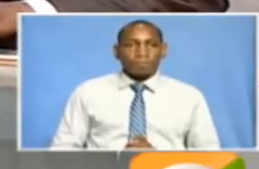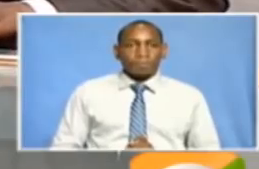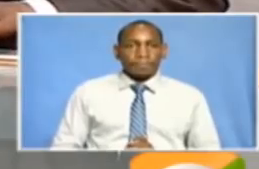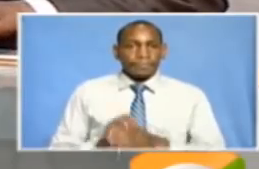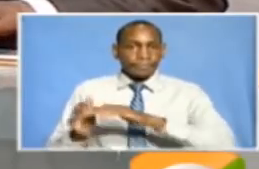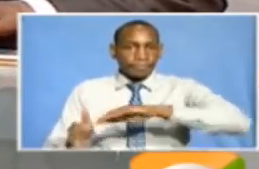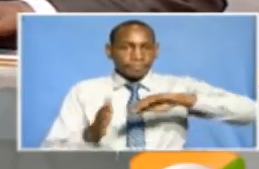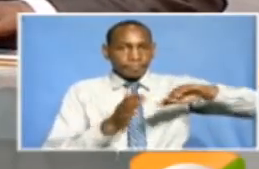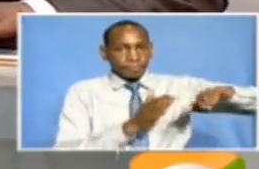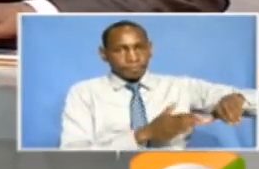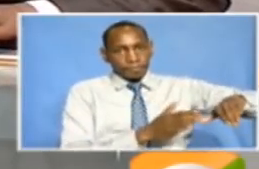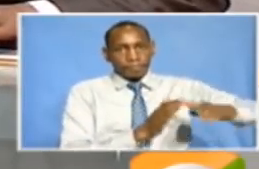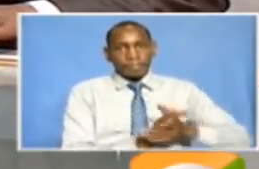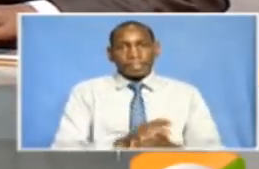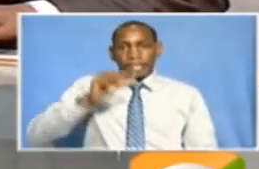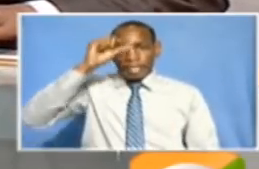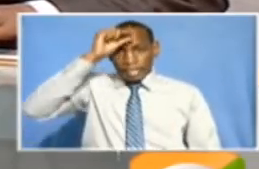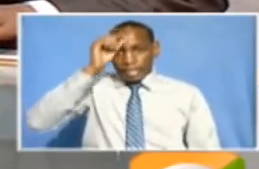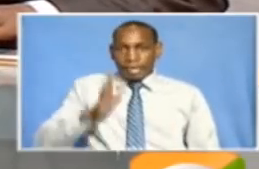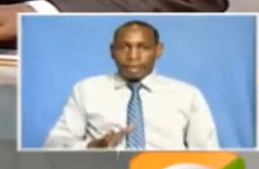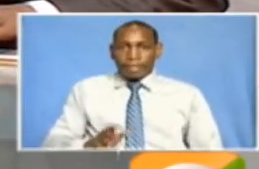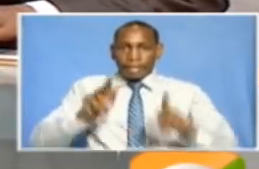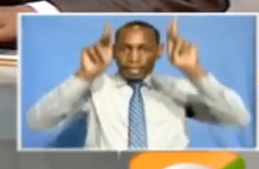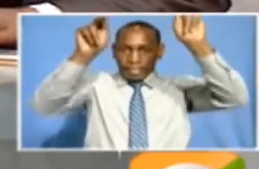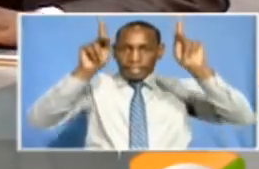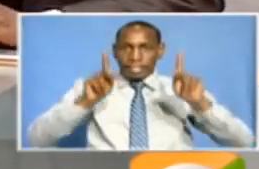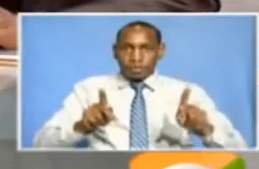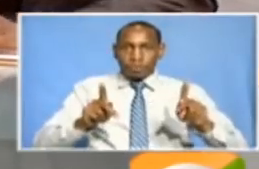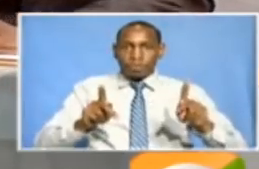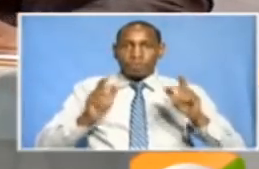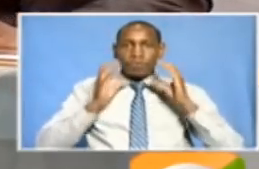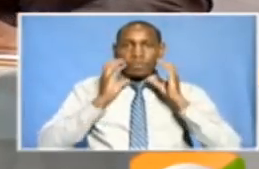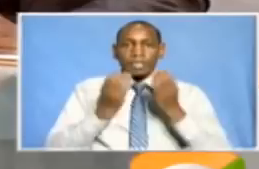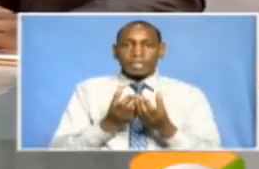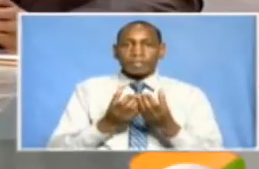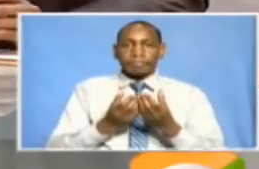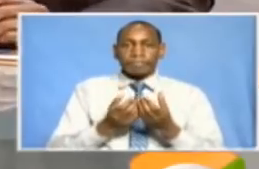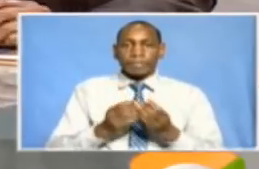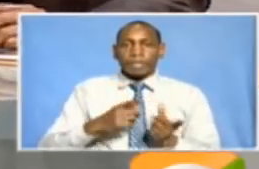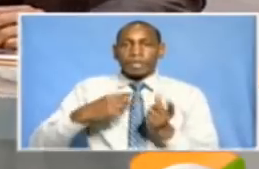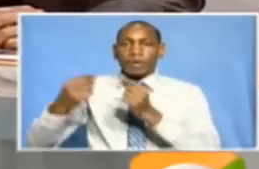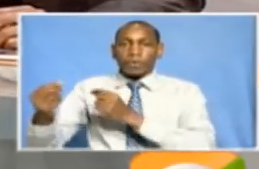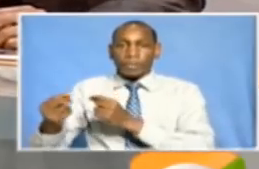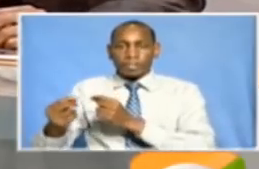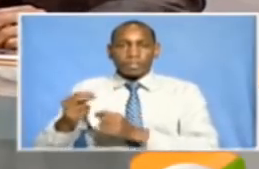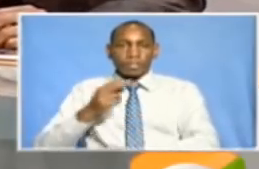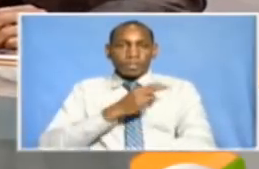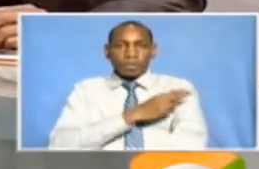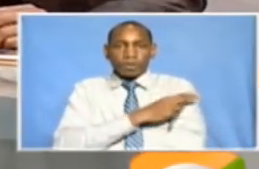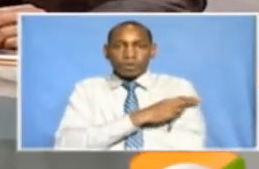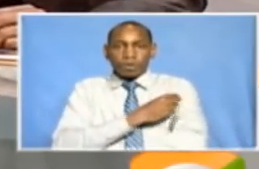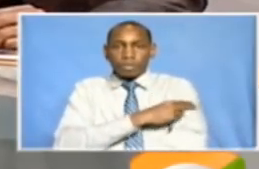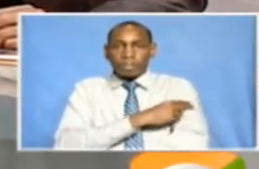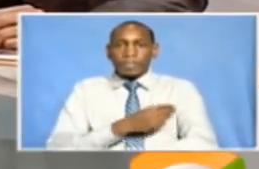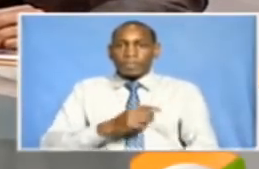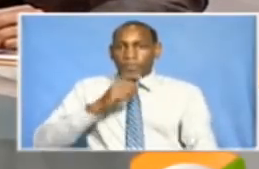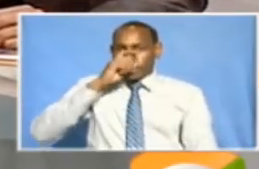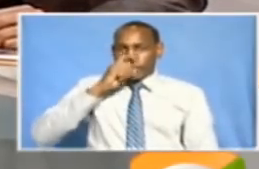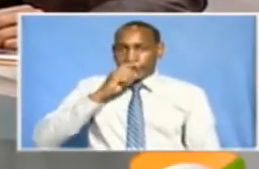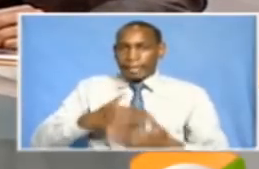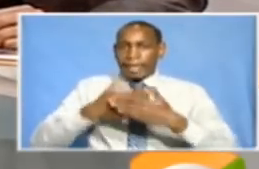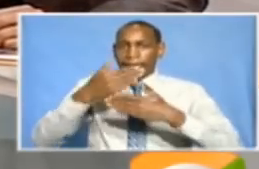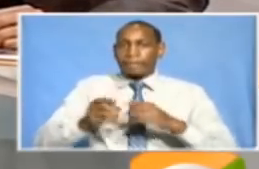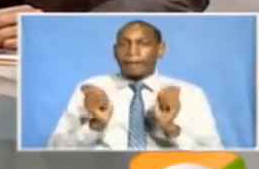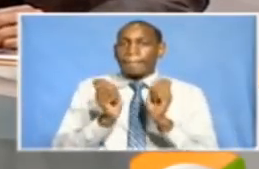Na mbali na hayo mtazamaji, ni kwamba gavana wa Kisumu Anyang Nyong'o leo hii alilazwa katika hospitali ya Aga Khan baada ya kupatwa na maumivu